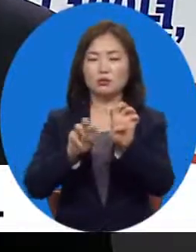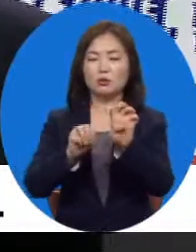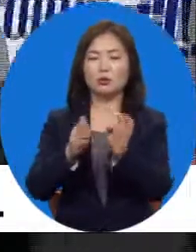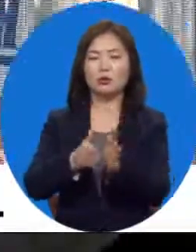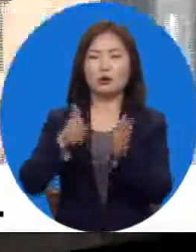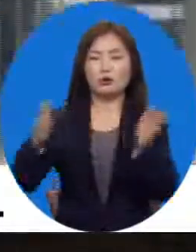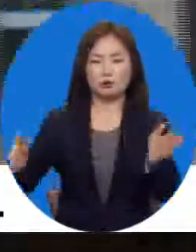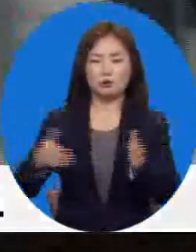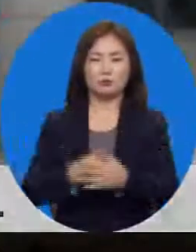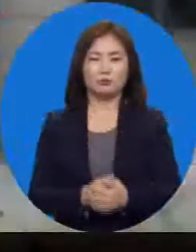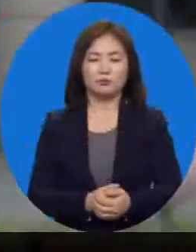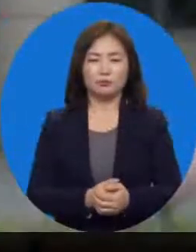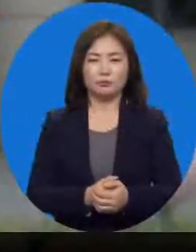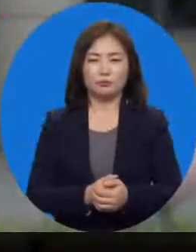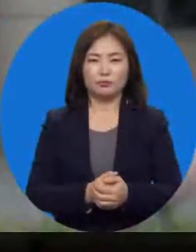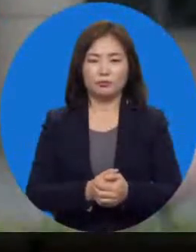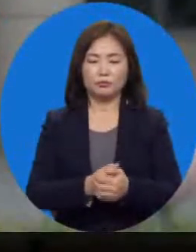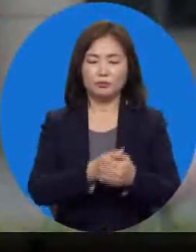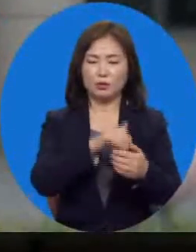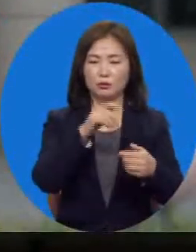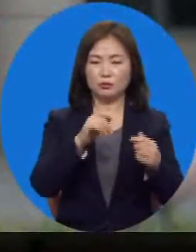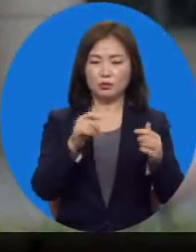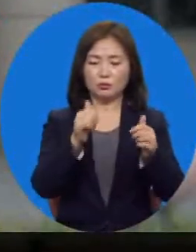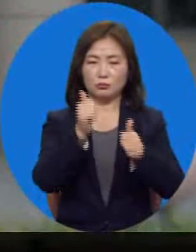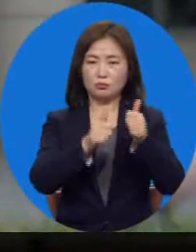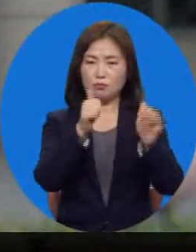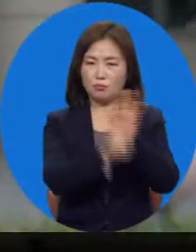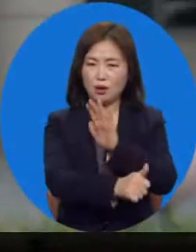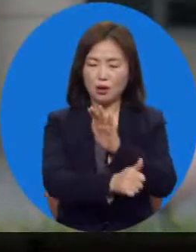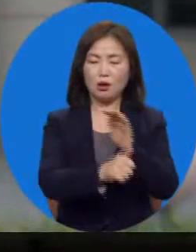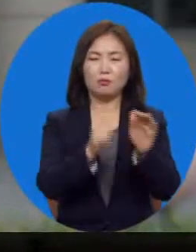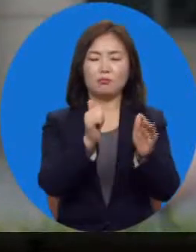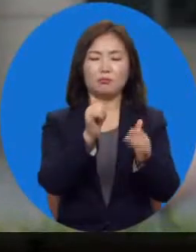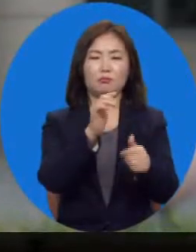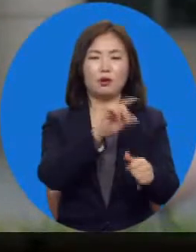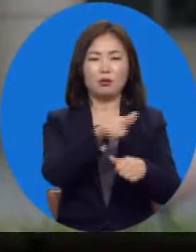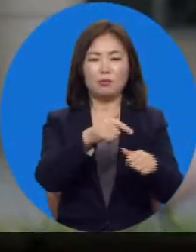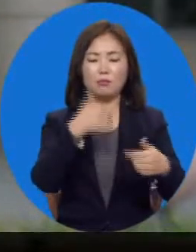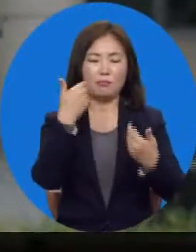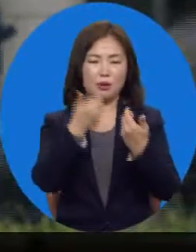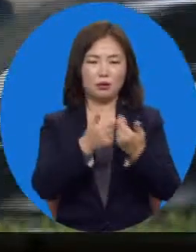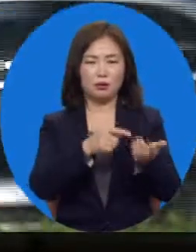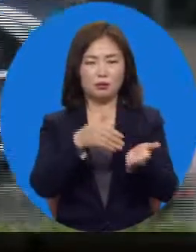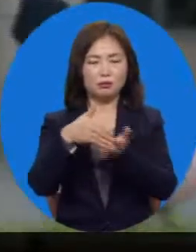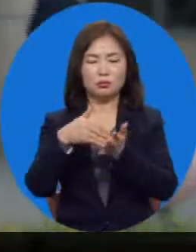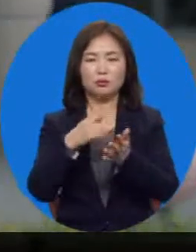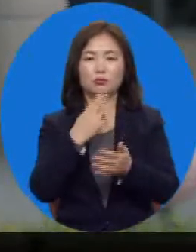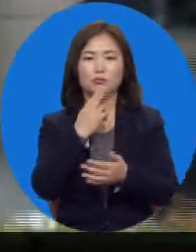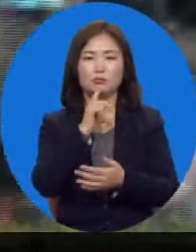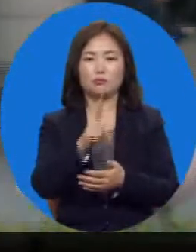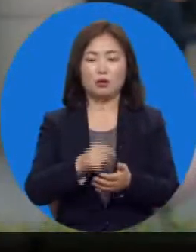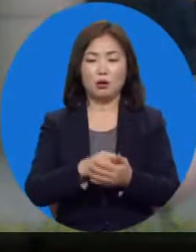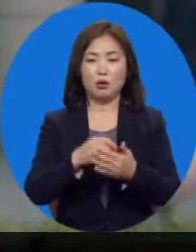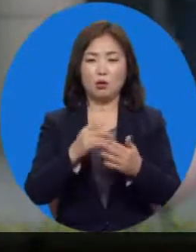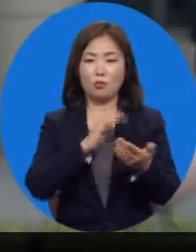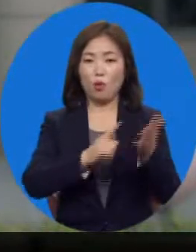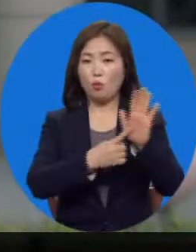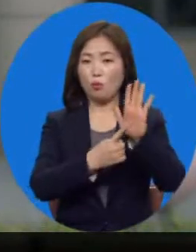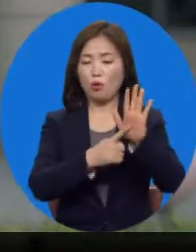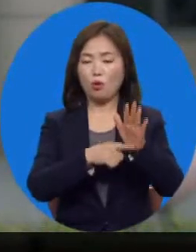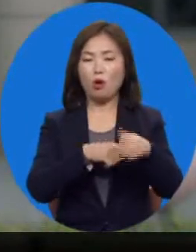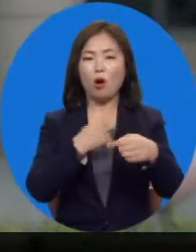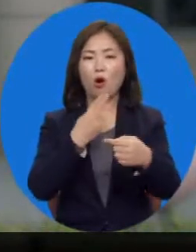40폭으로 넓히고 탈락한 자치단체를 위한 반대급부는 없다고 선을 그었습니다. 공모에 응하지